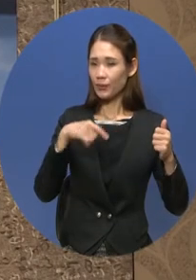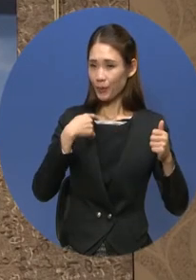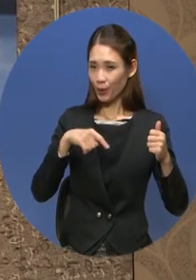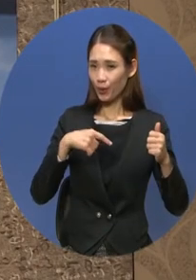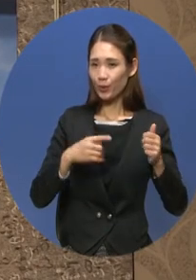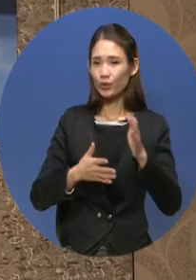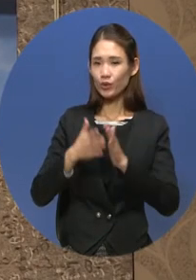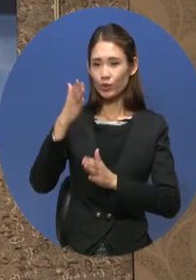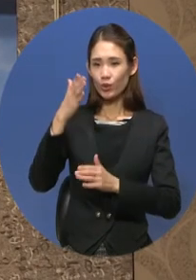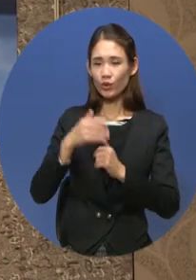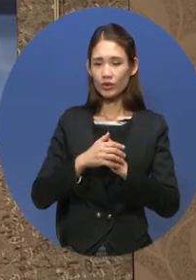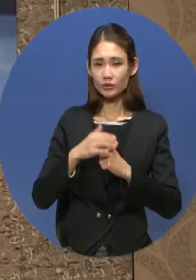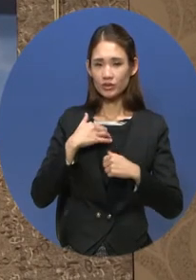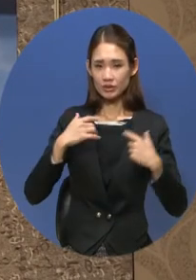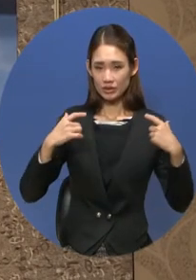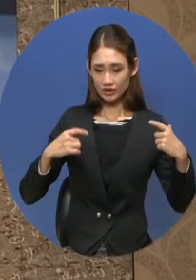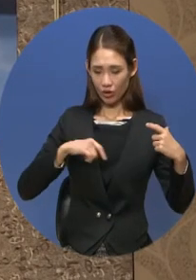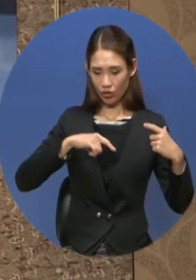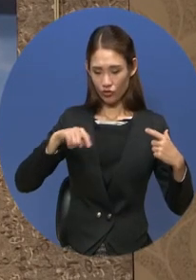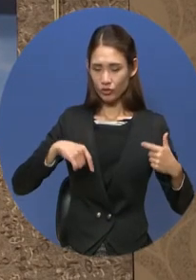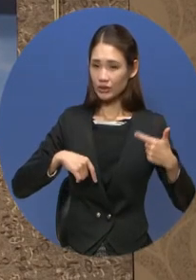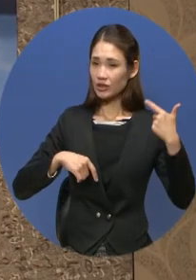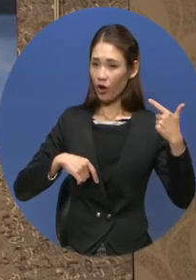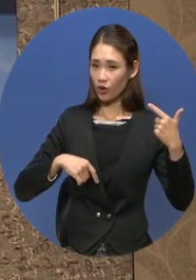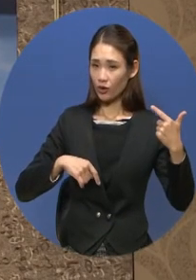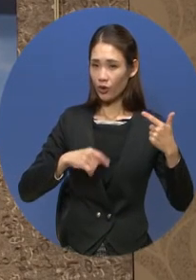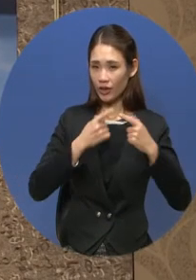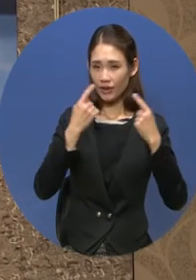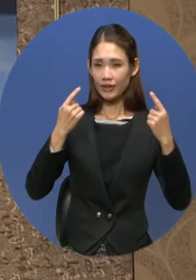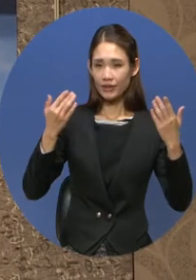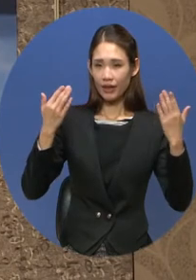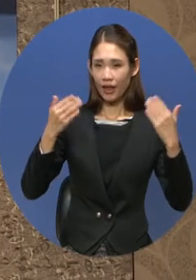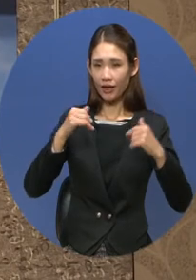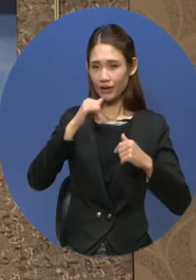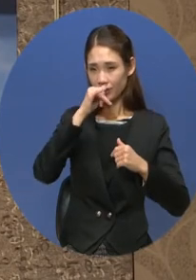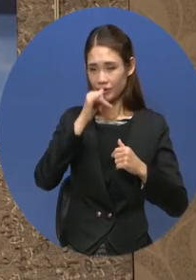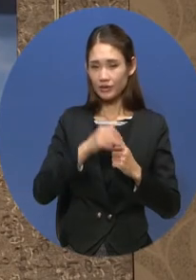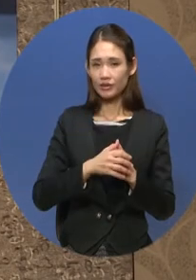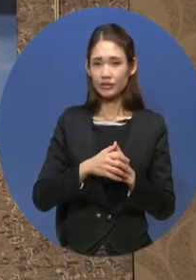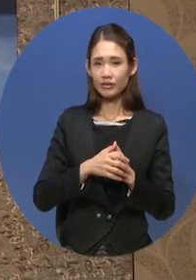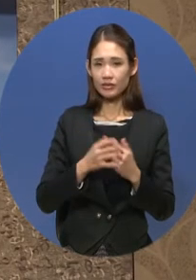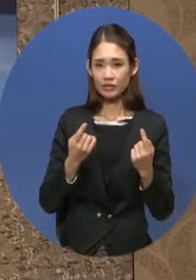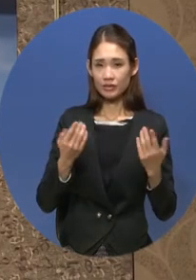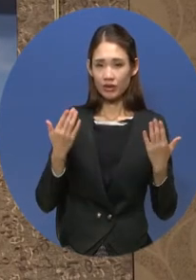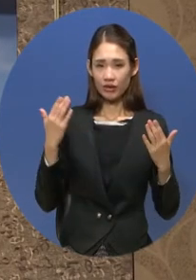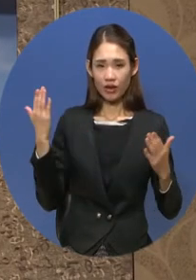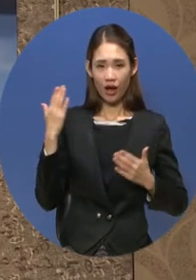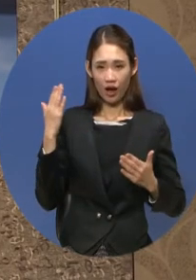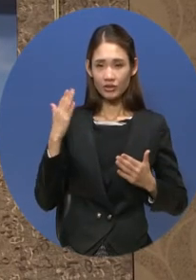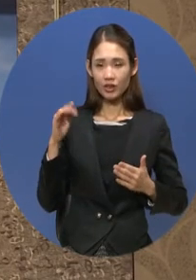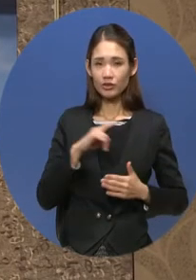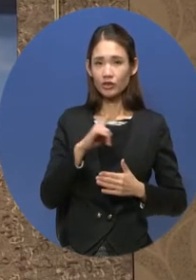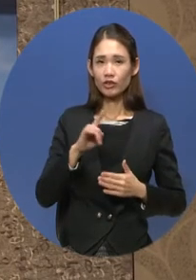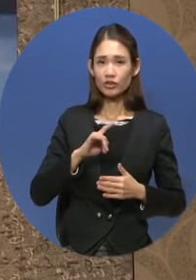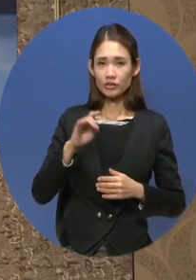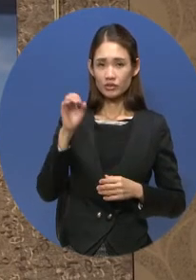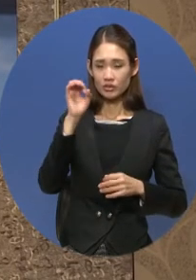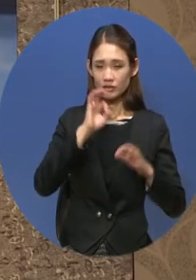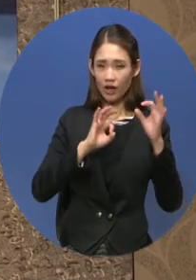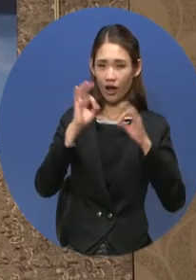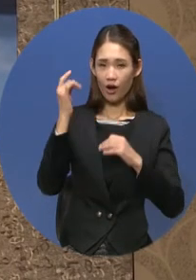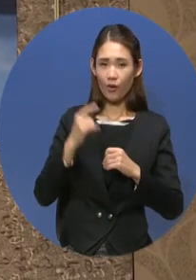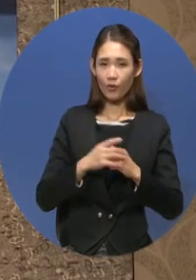천안이. 그런데 제 지역구에만도 한 6개 정도의 대학이 있는데 네. 그 대학교 학생들이 어느 날 저를 찾아와서 네.